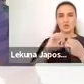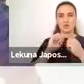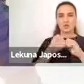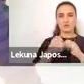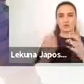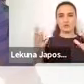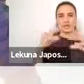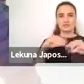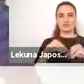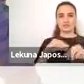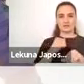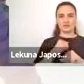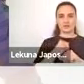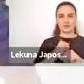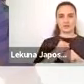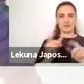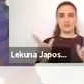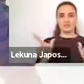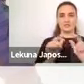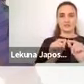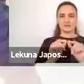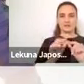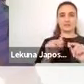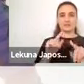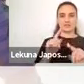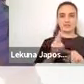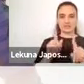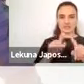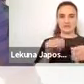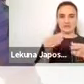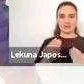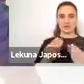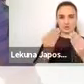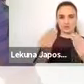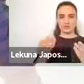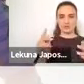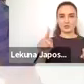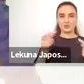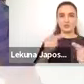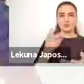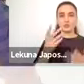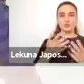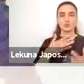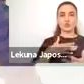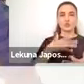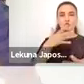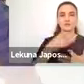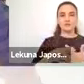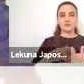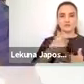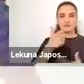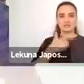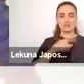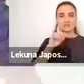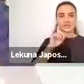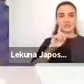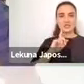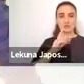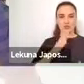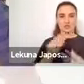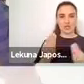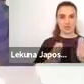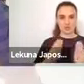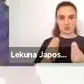ვთქვათ, ერთად ვაწყვილებ და ისე ვაწოდებ. შესაბამისად, თუ ჩემთვის სასიამოვნოა